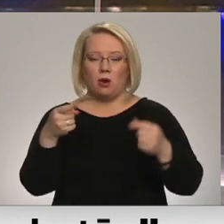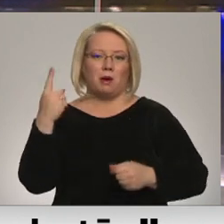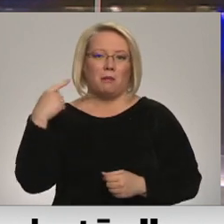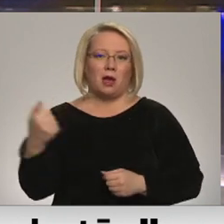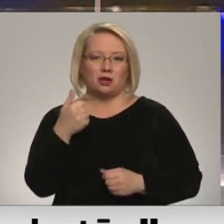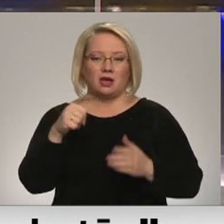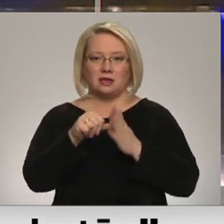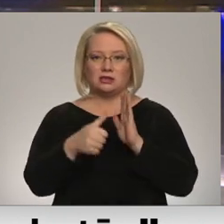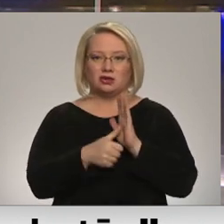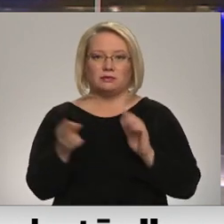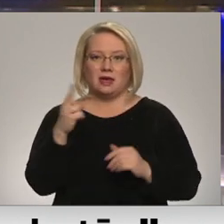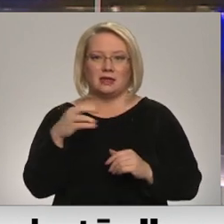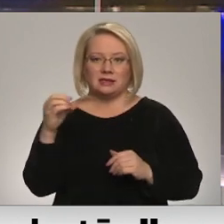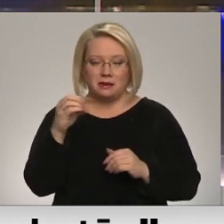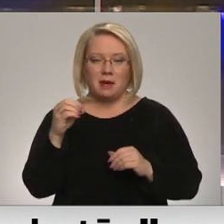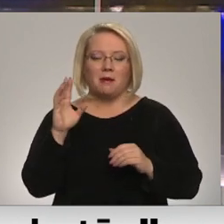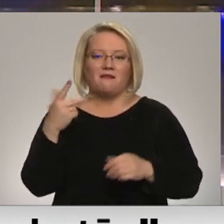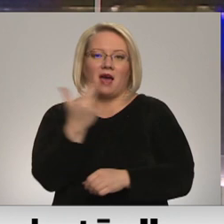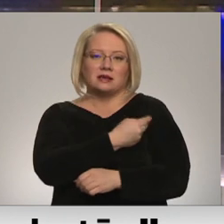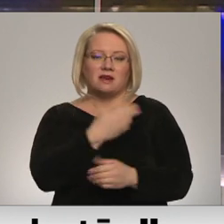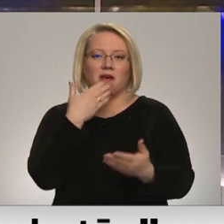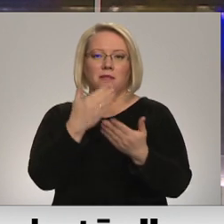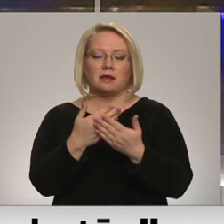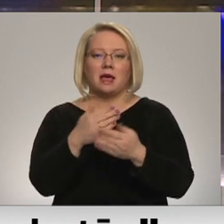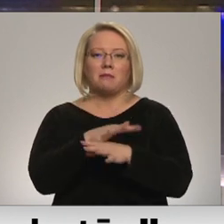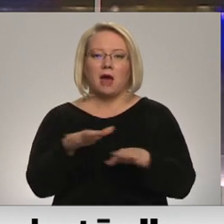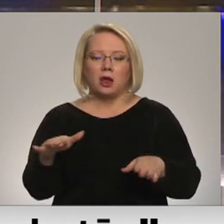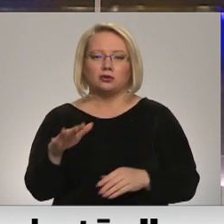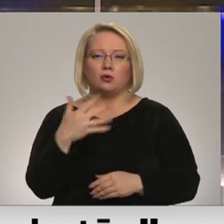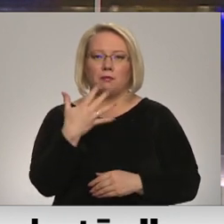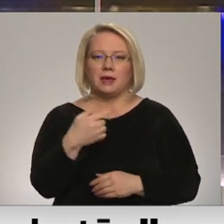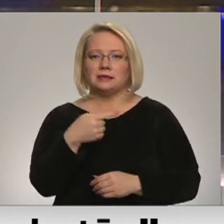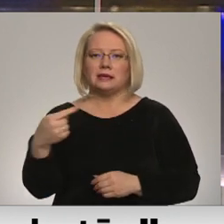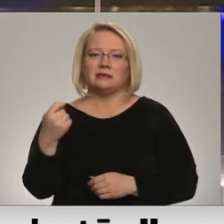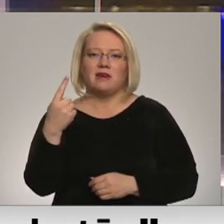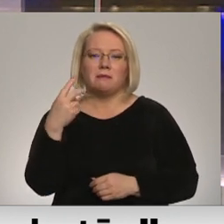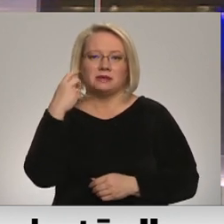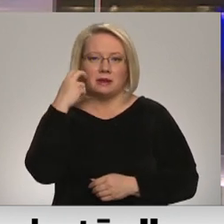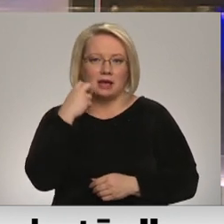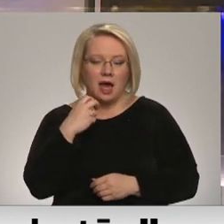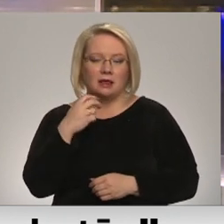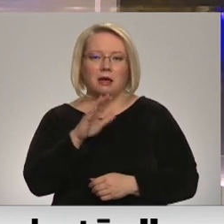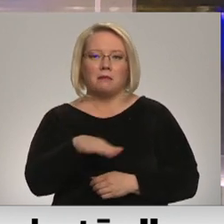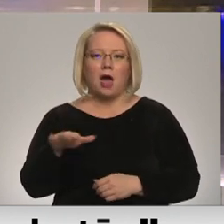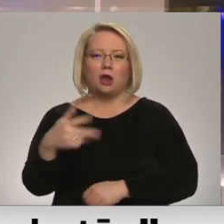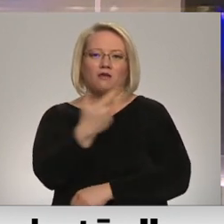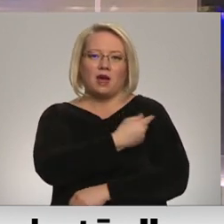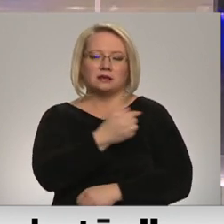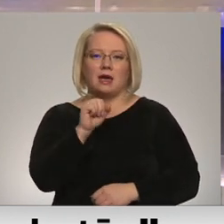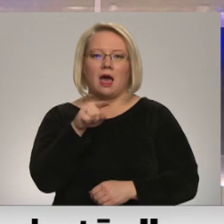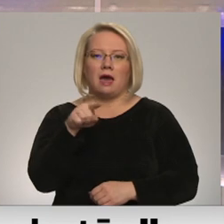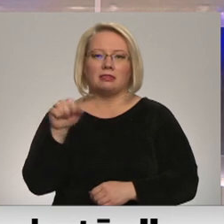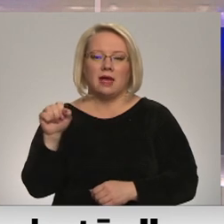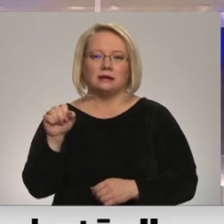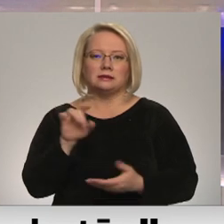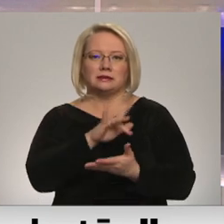16. decembra vakcinācijai pret COVID-19 var pieteikt bērnus vecumā no 5 līdz 11 gadiem. Bērnu vakcinācijai ATA centrā šodien sekoja